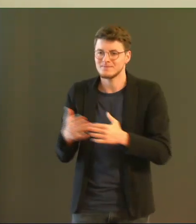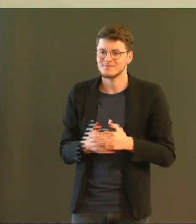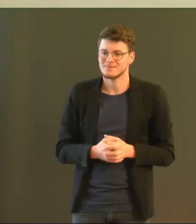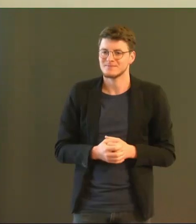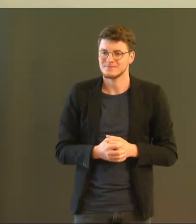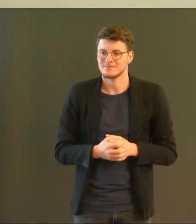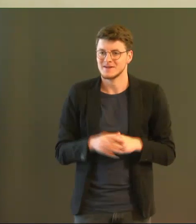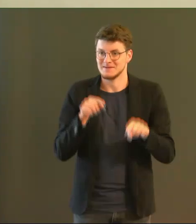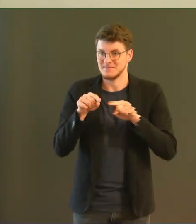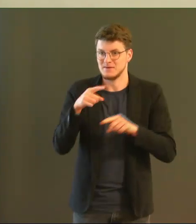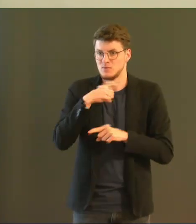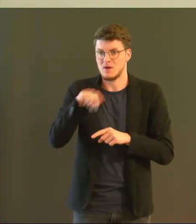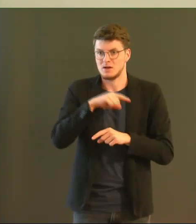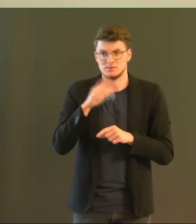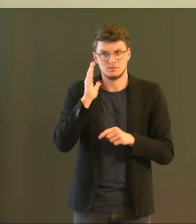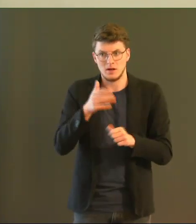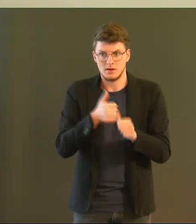bourdeau